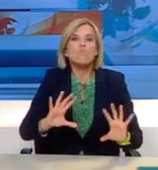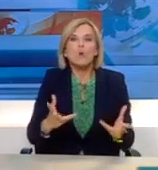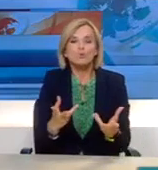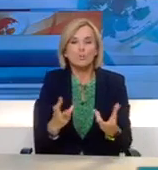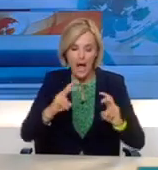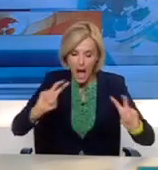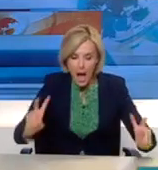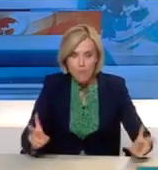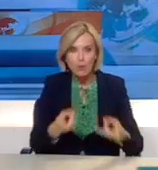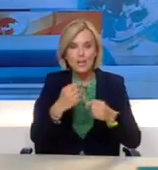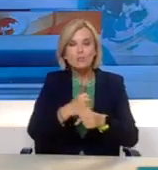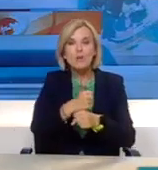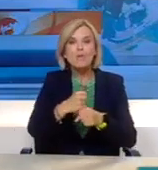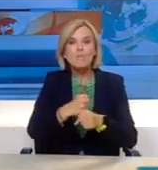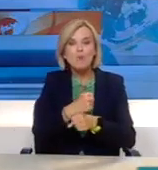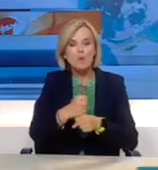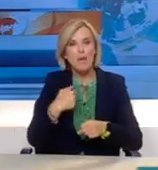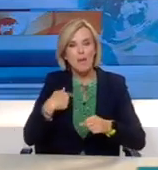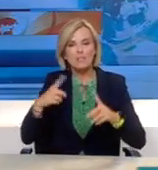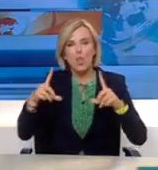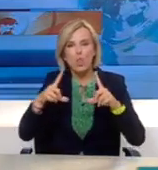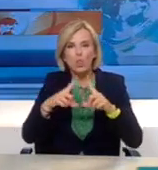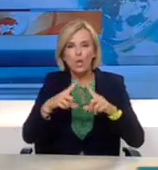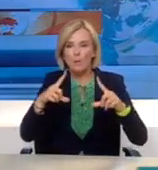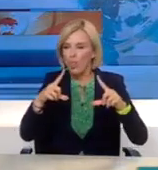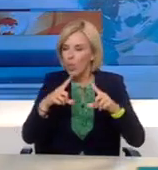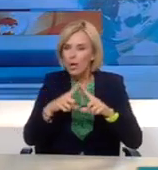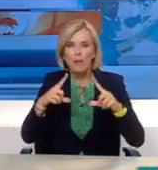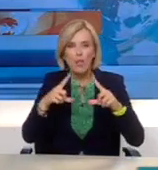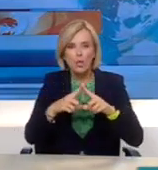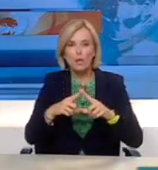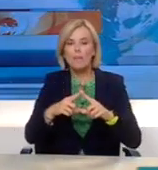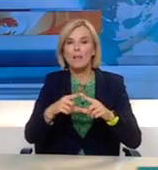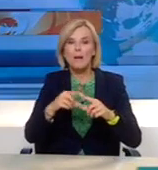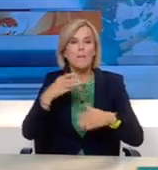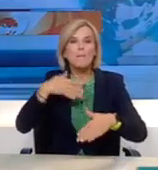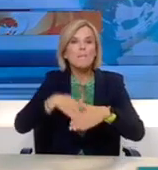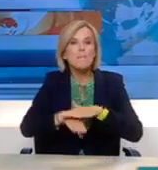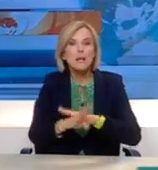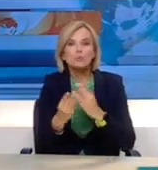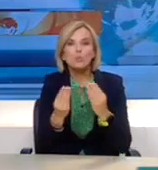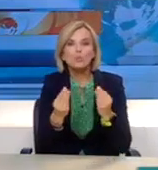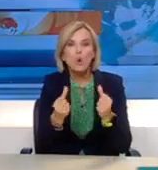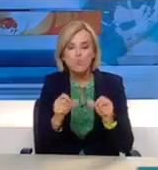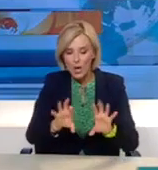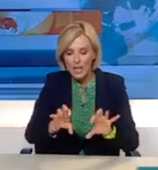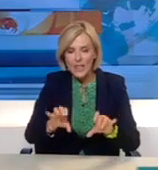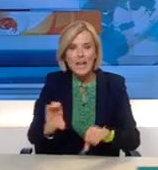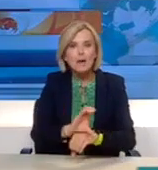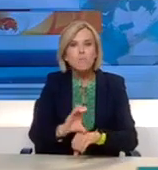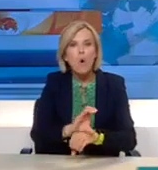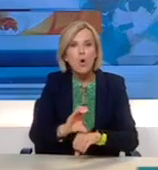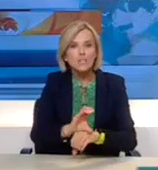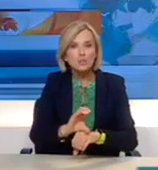τις πρωτεΐνες του ιού είναι να δοκιμάζονται μέσω πανίσχυρων υπολογιστών τρισδιάστατα μοντέλα